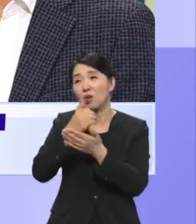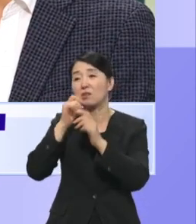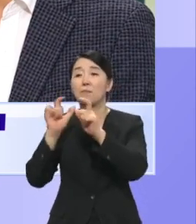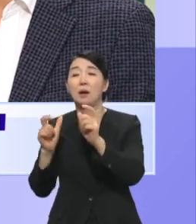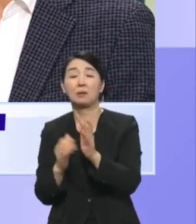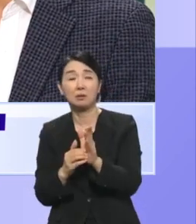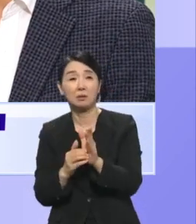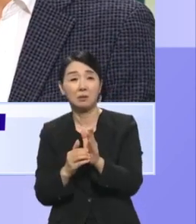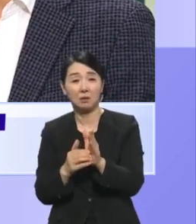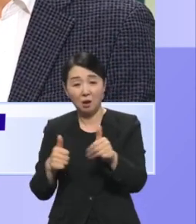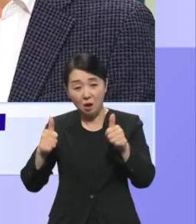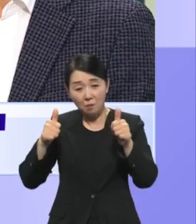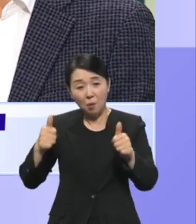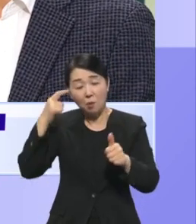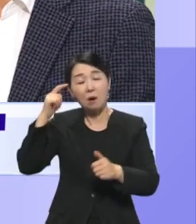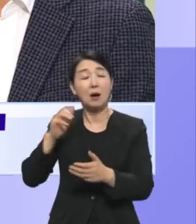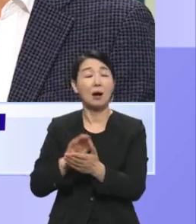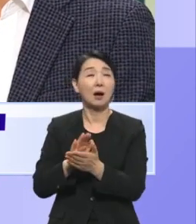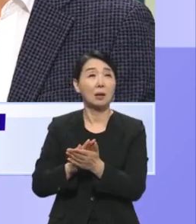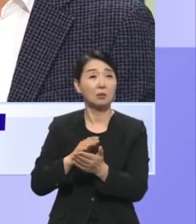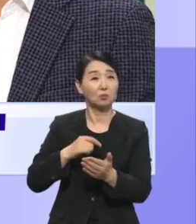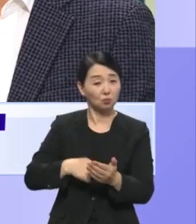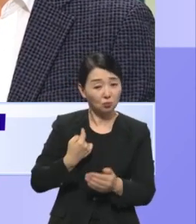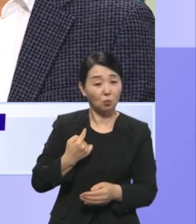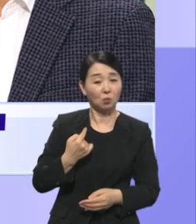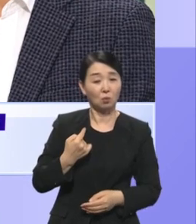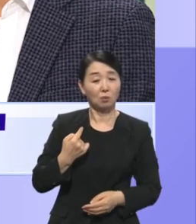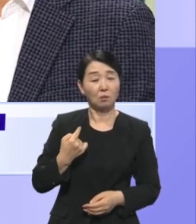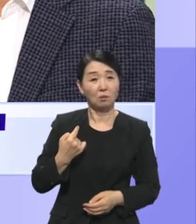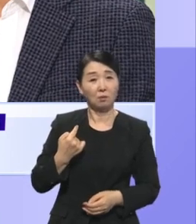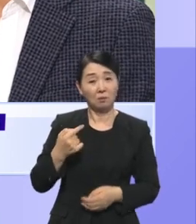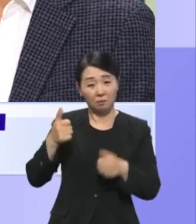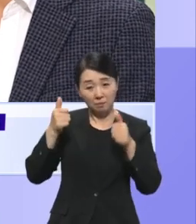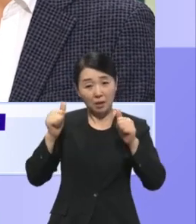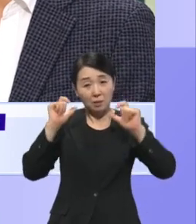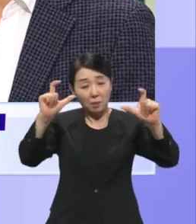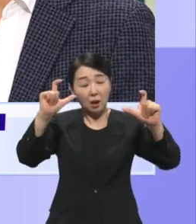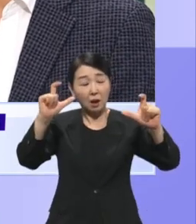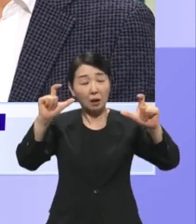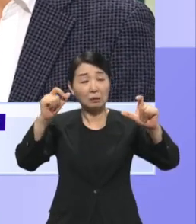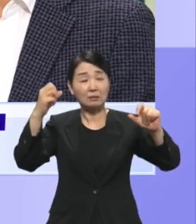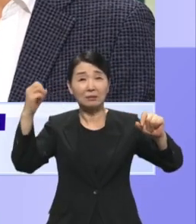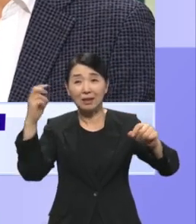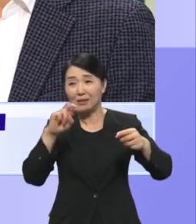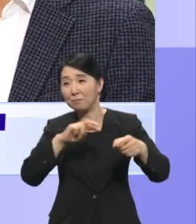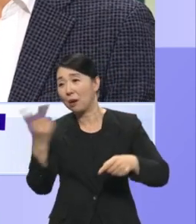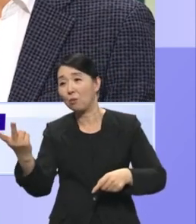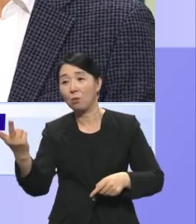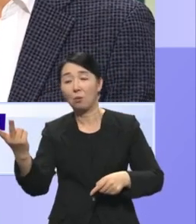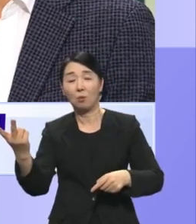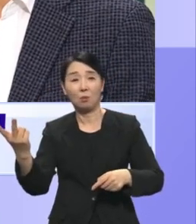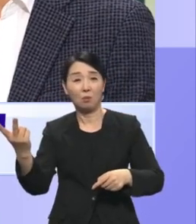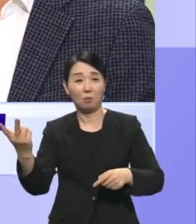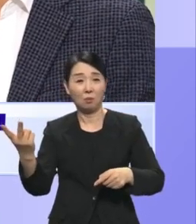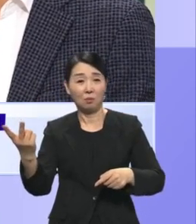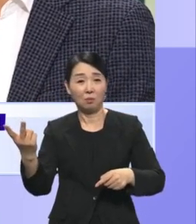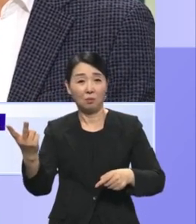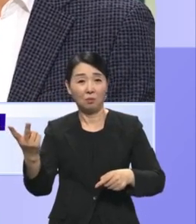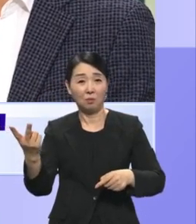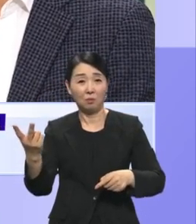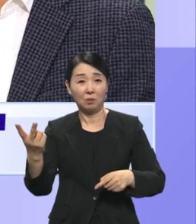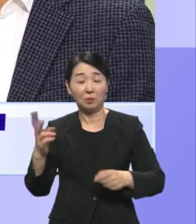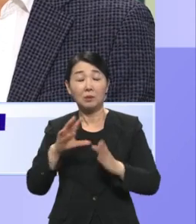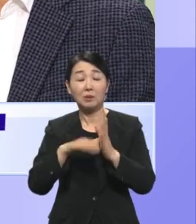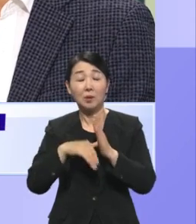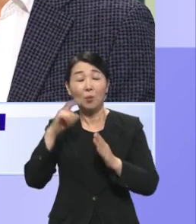많잖아요 법원 스스로도 자기들이 자기가 그 내린 것을 바로 잡는데 그 경우에는 명백하게